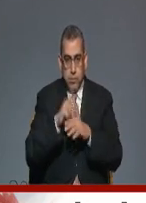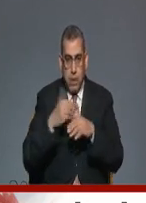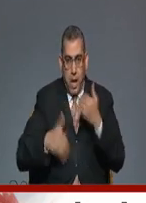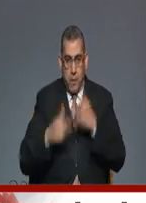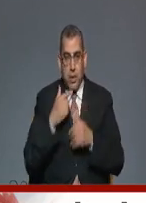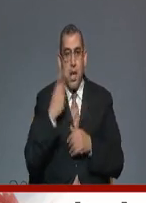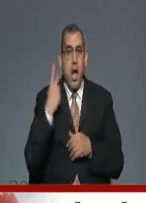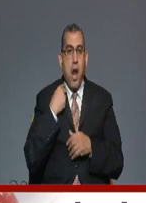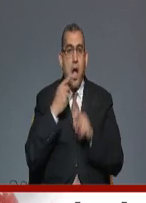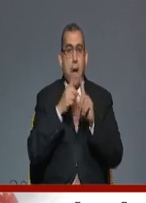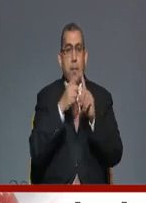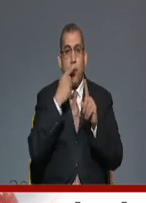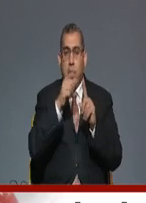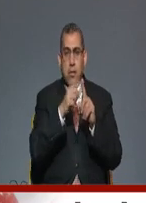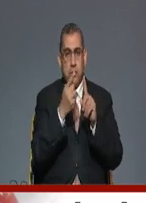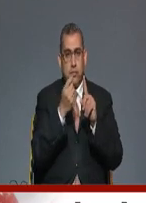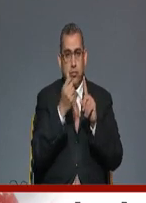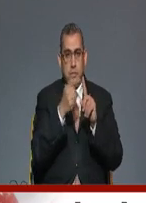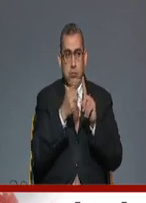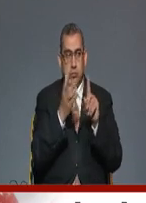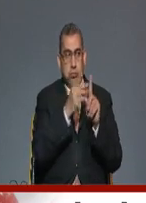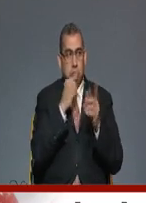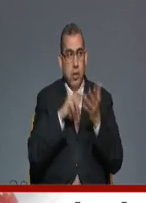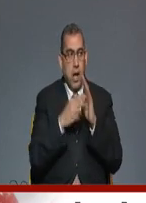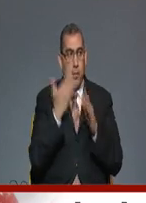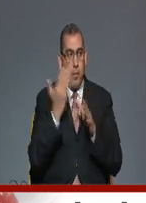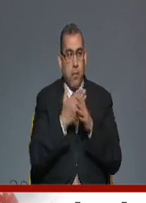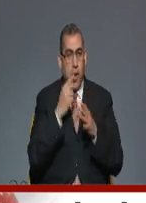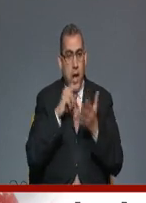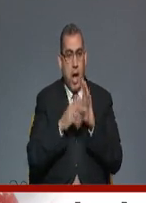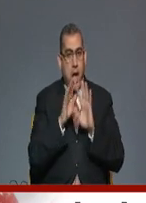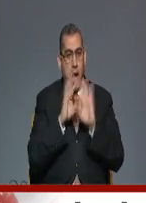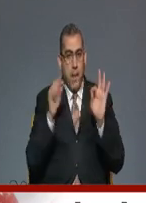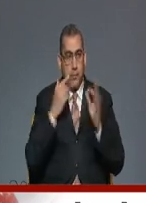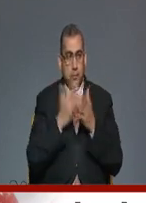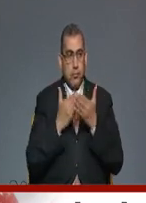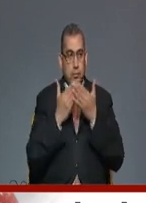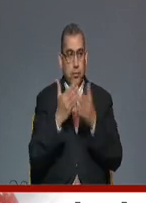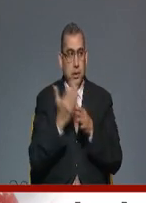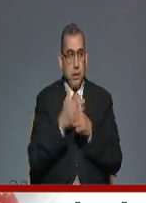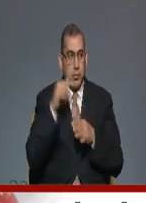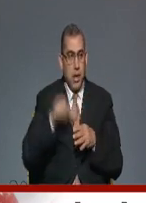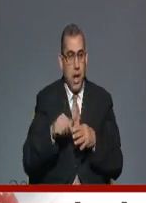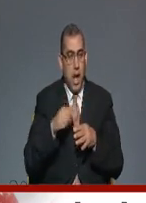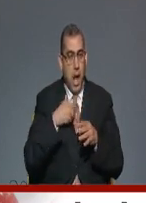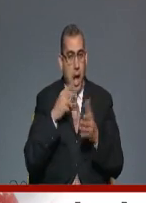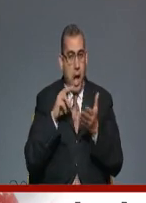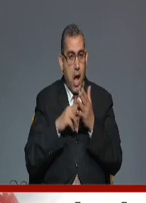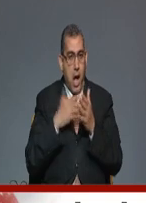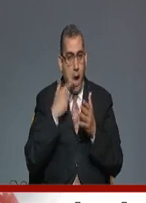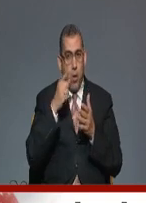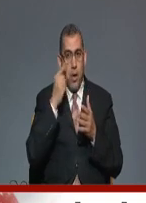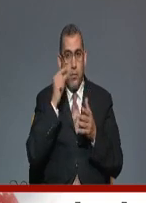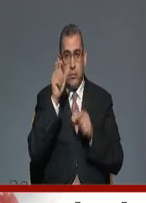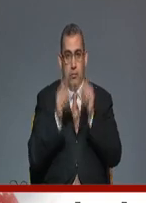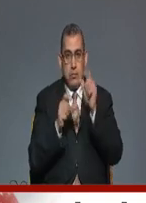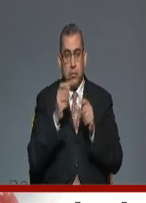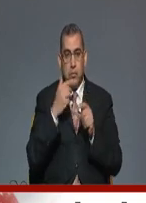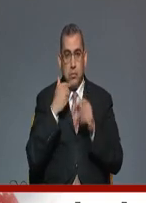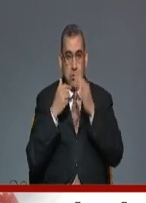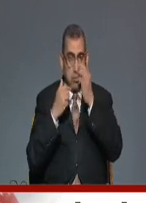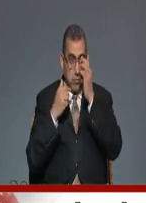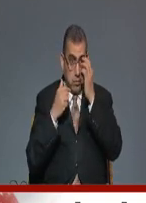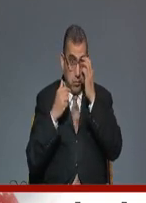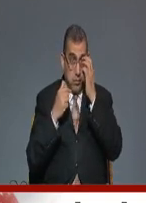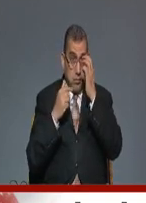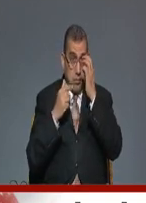عشان يعني مش عشان اي حاجه اكتر من انا ابقى على 60 حاله اللي حضرتك بتتكلمي عليهم او اكتر